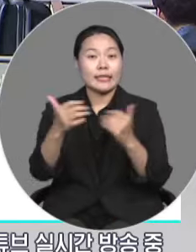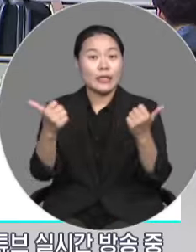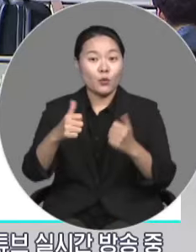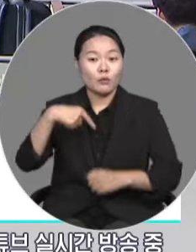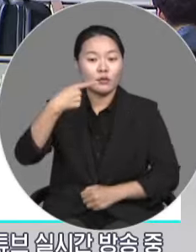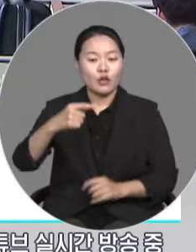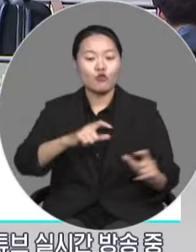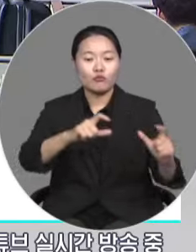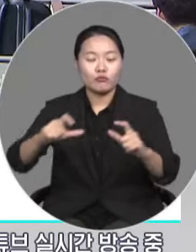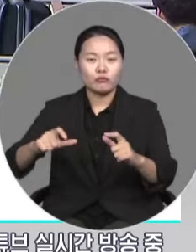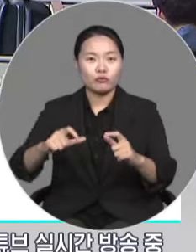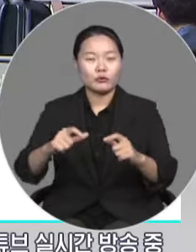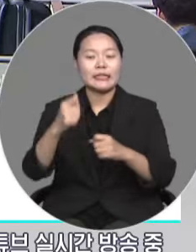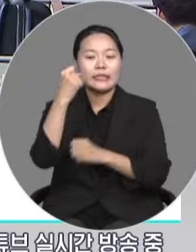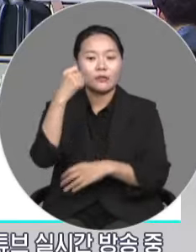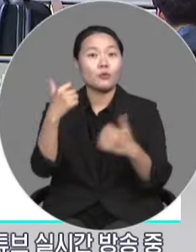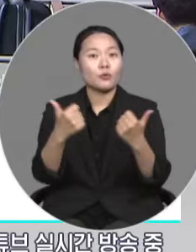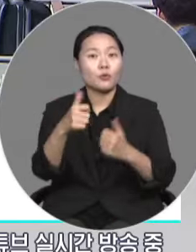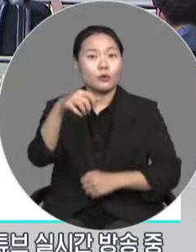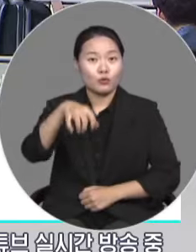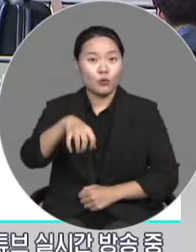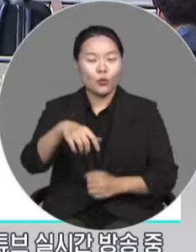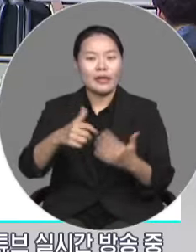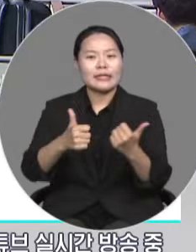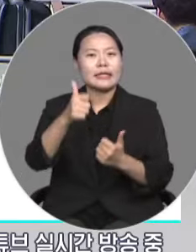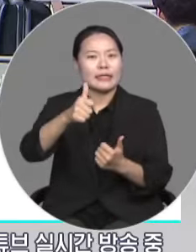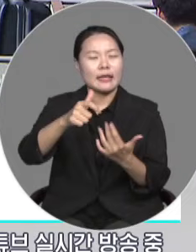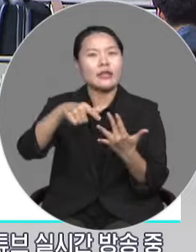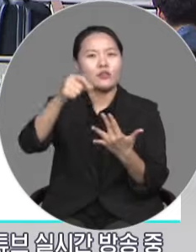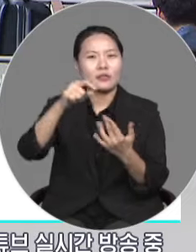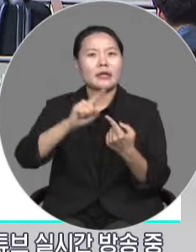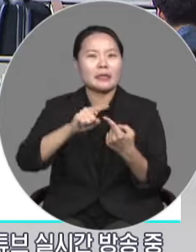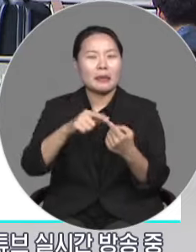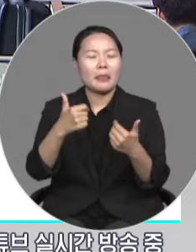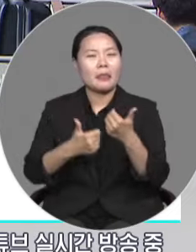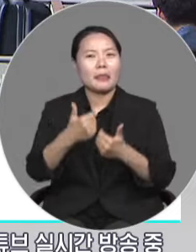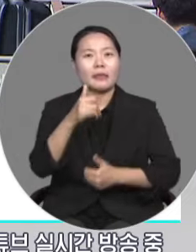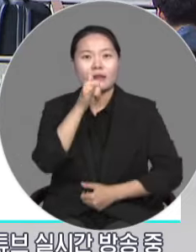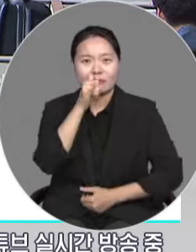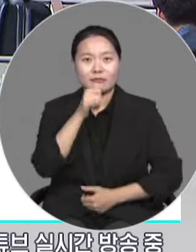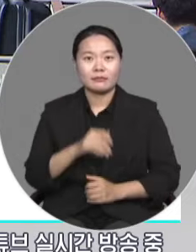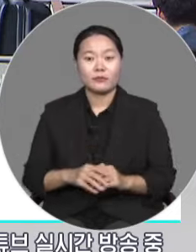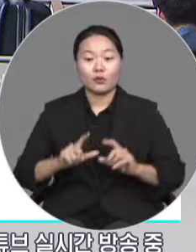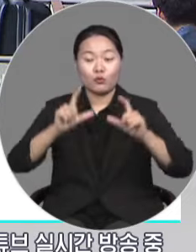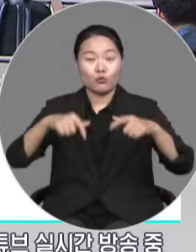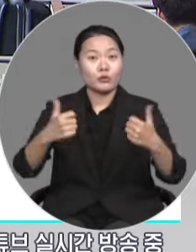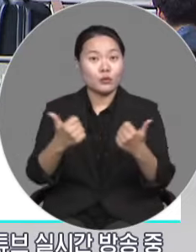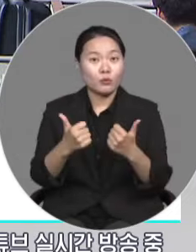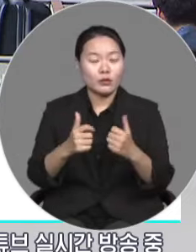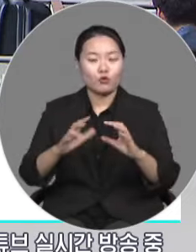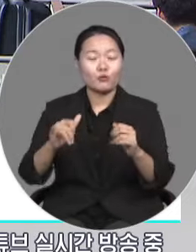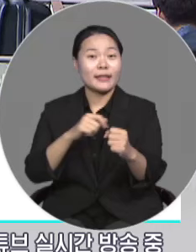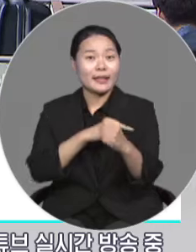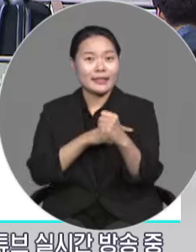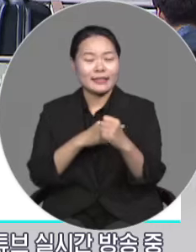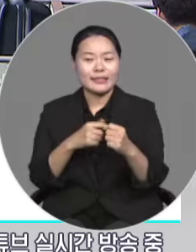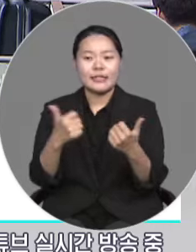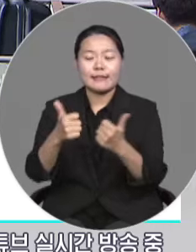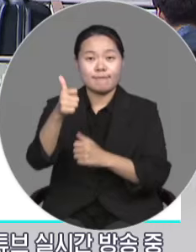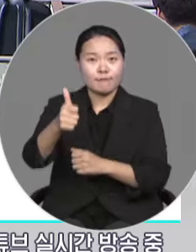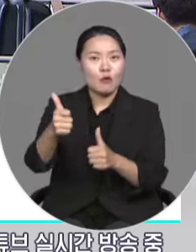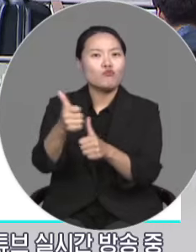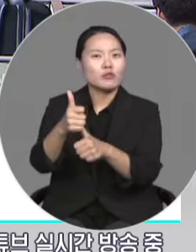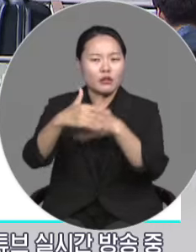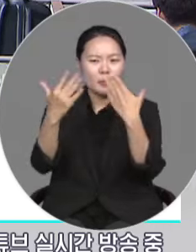울산시의회에 이어 구군별 기초의회도 의장단 선출을 두고 갈등을 겪었습니다. 동구의회는 국민의힘이 의장과